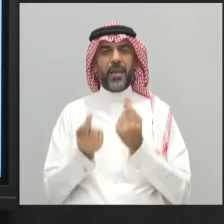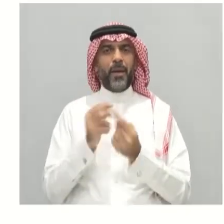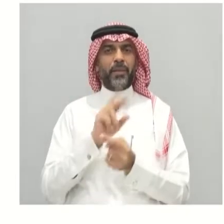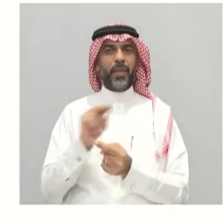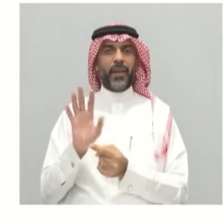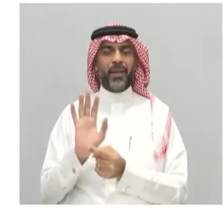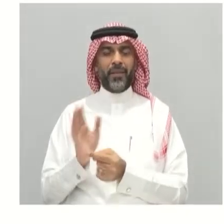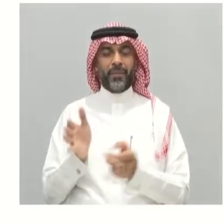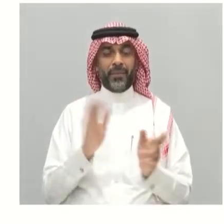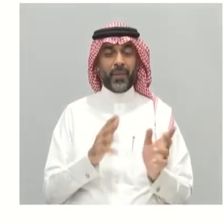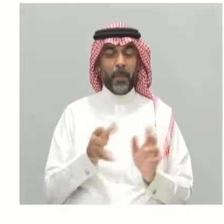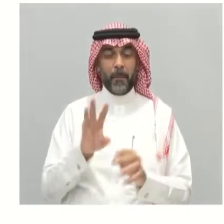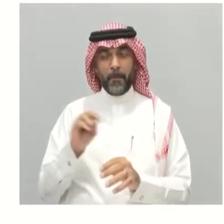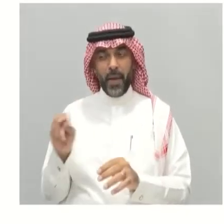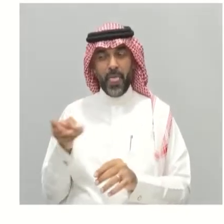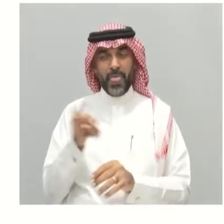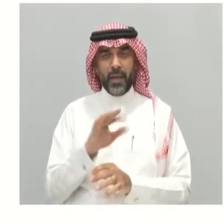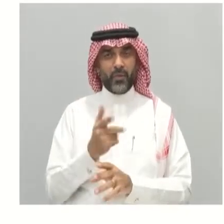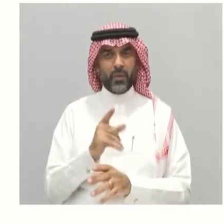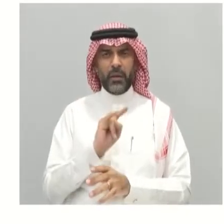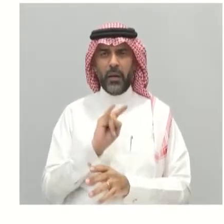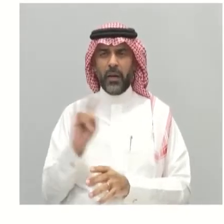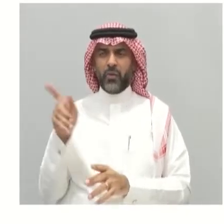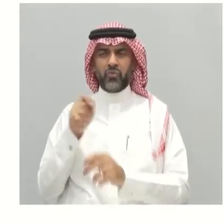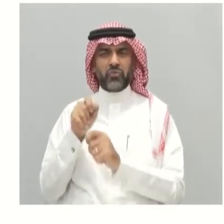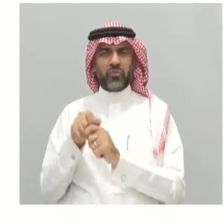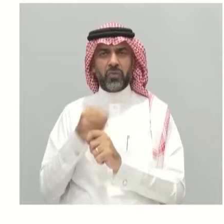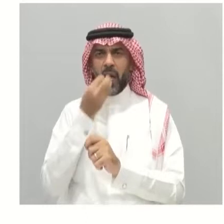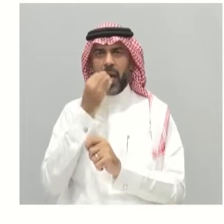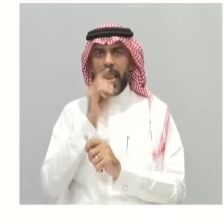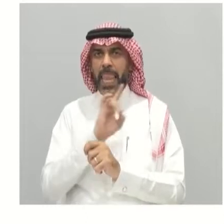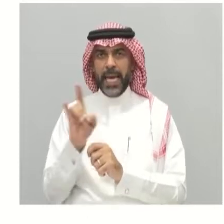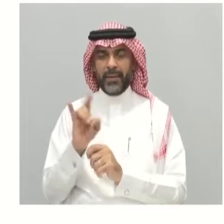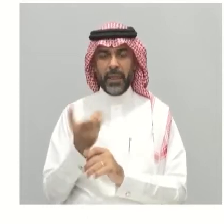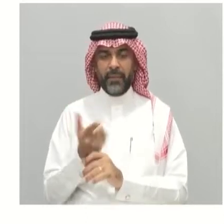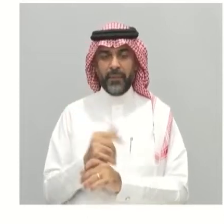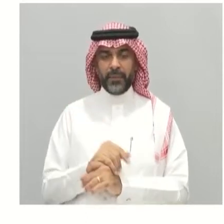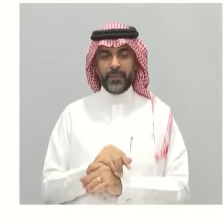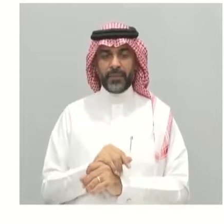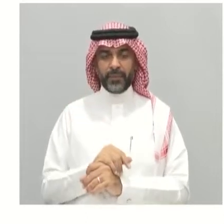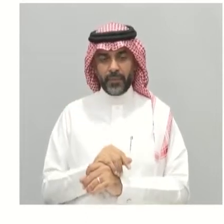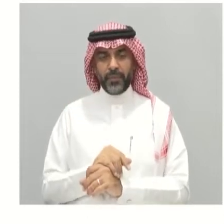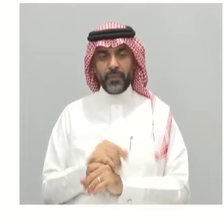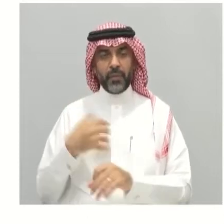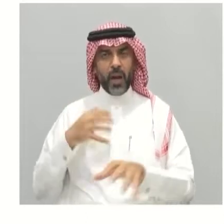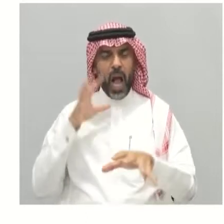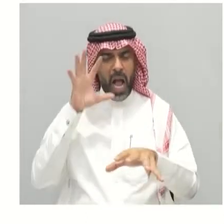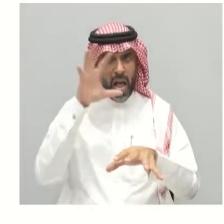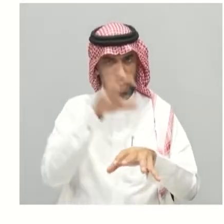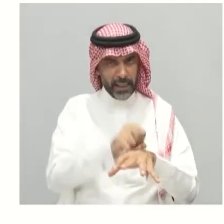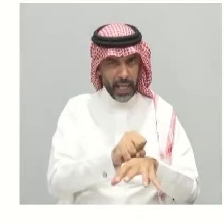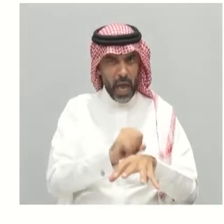البعض الاخر من الطحالب الذهبيه غير ذاتيه التغذيه اذا كيف تحصل على غذائها عن طريق